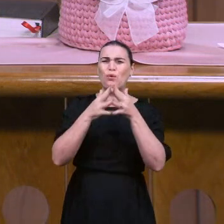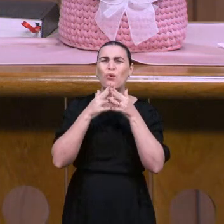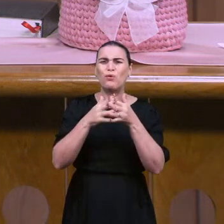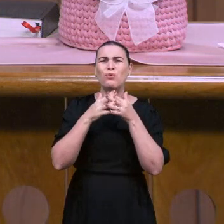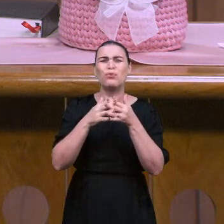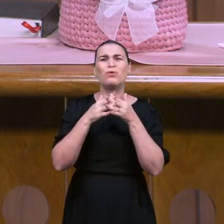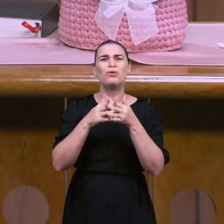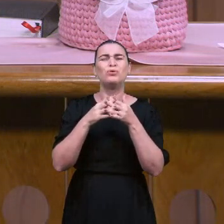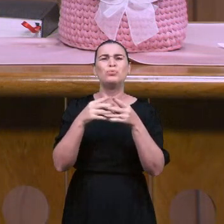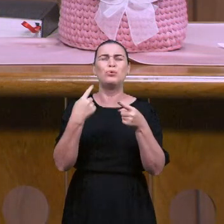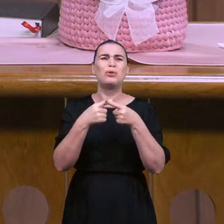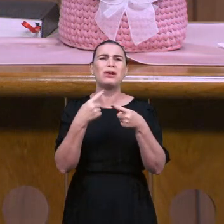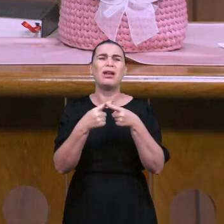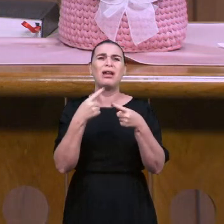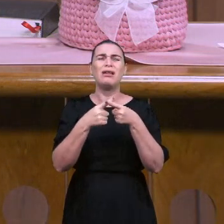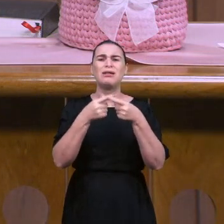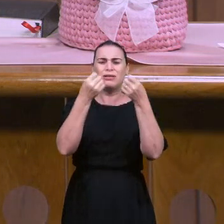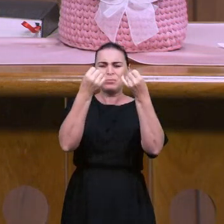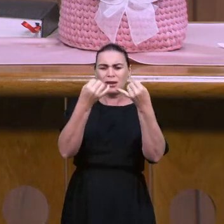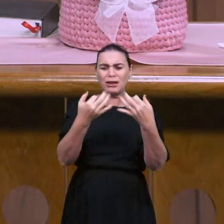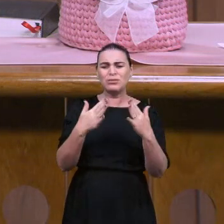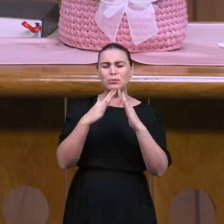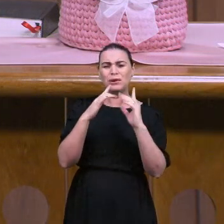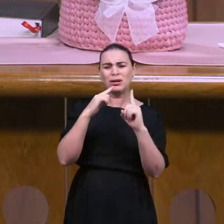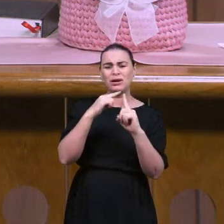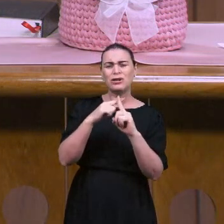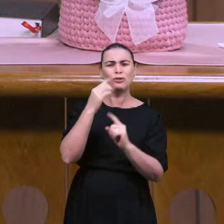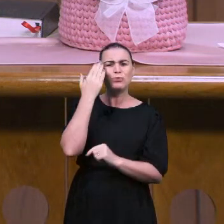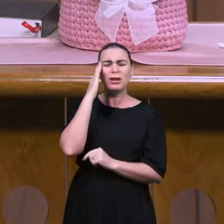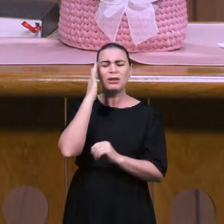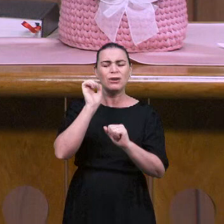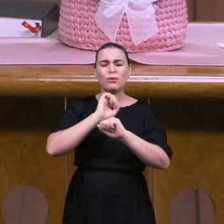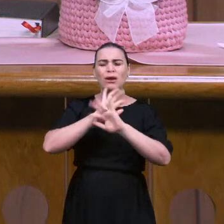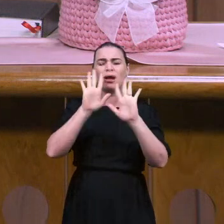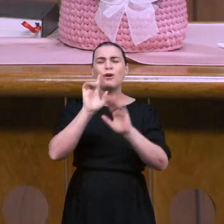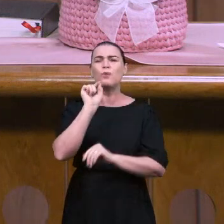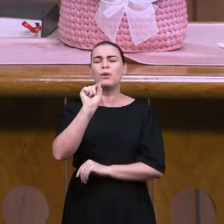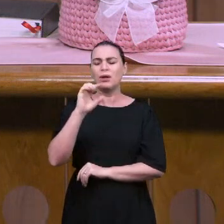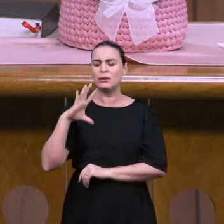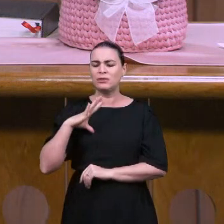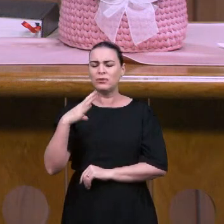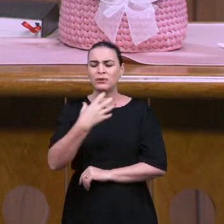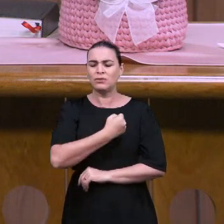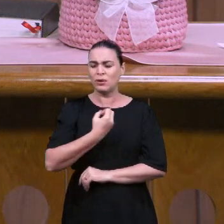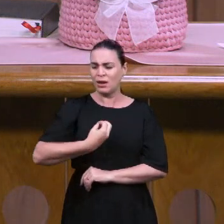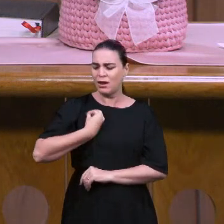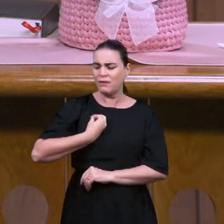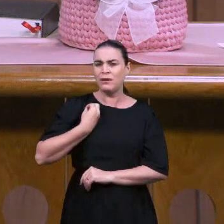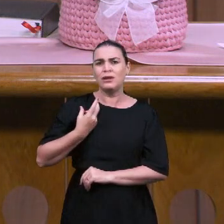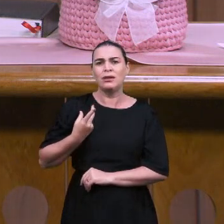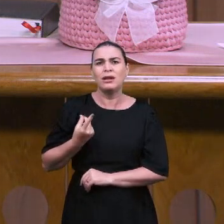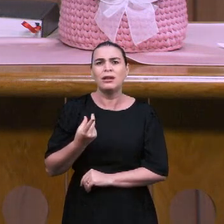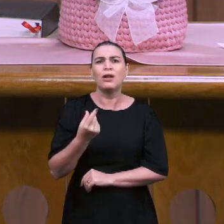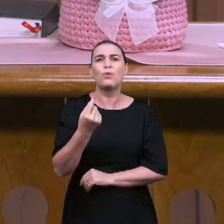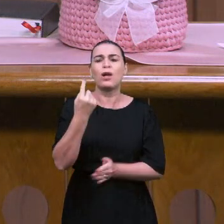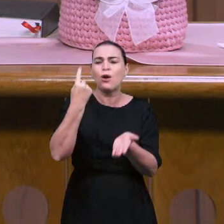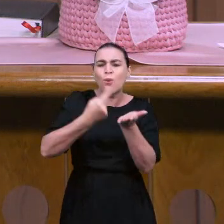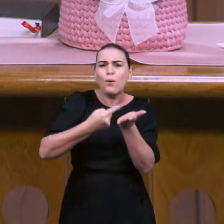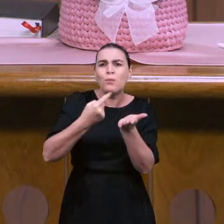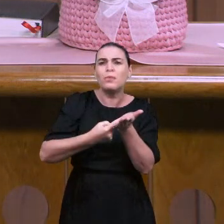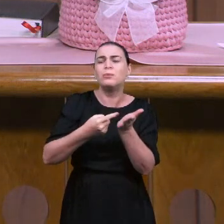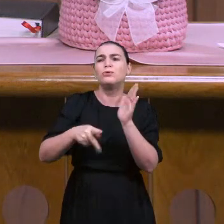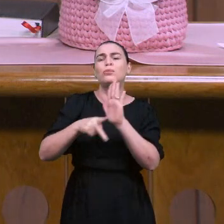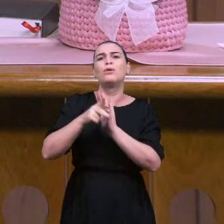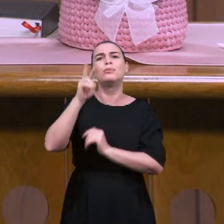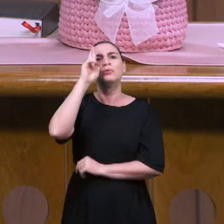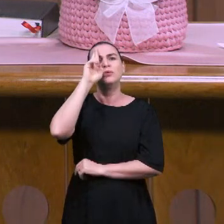aujourd'hui, pour expliquer une église qui ne comprend pas ce qu'est le salut, ni vie éternelle, il ne sait pas que c'est son engagement avec